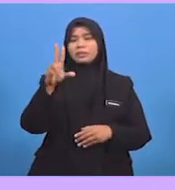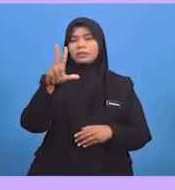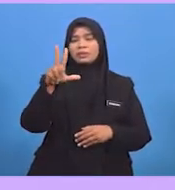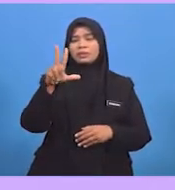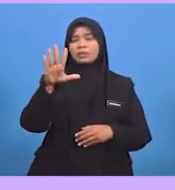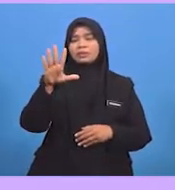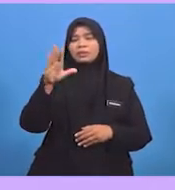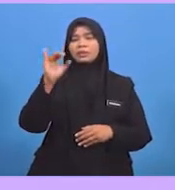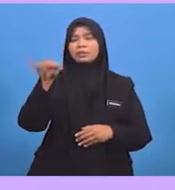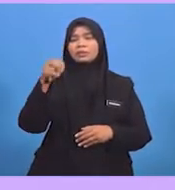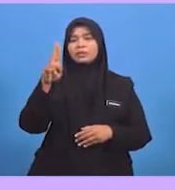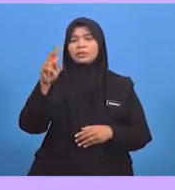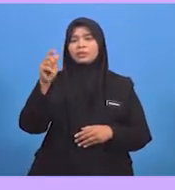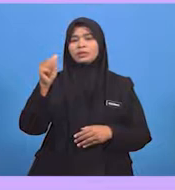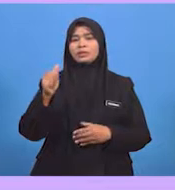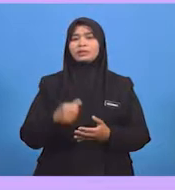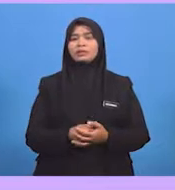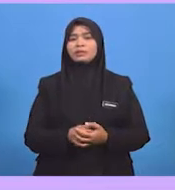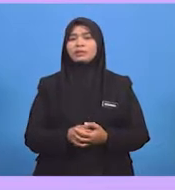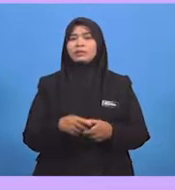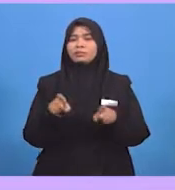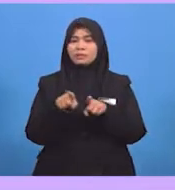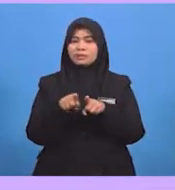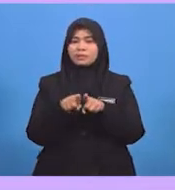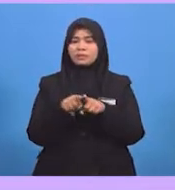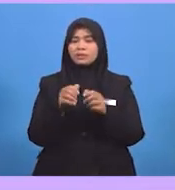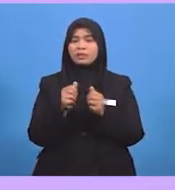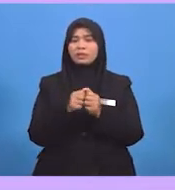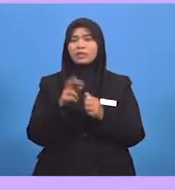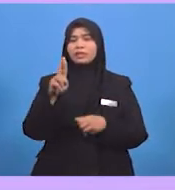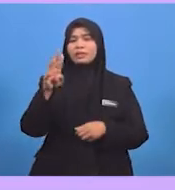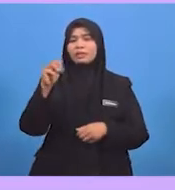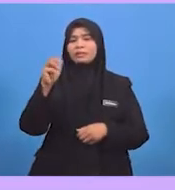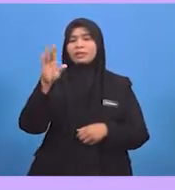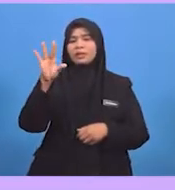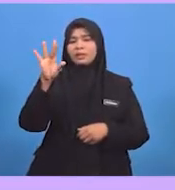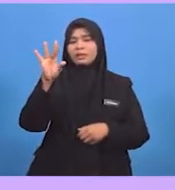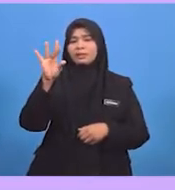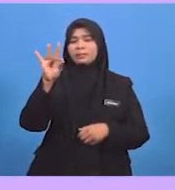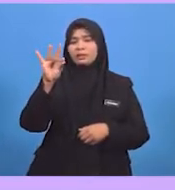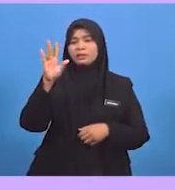darab RM4.27 bersamaan dengan